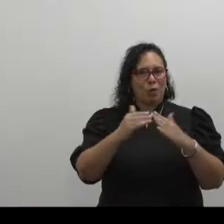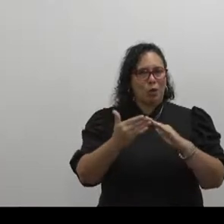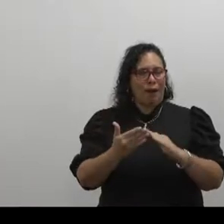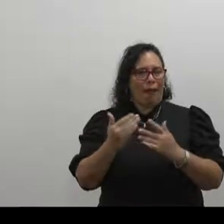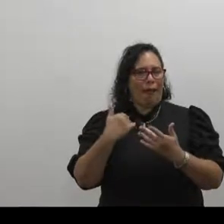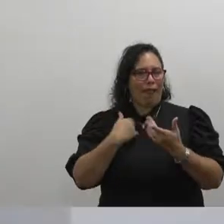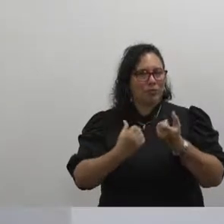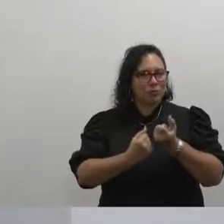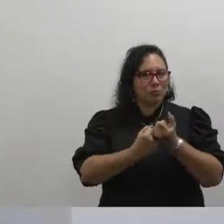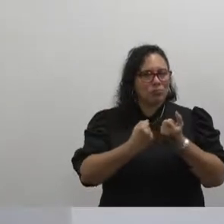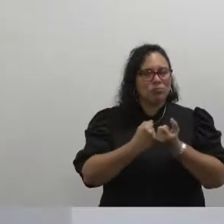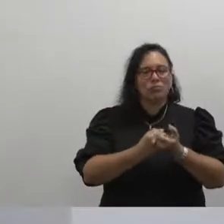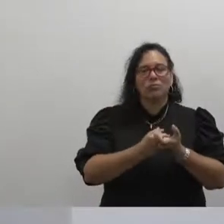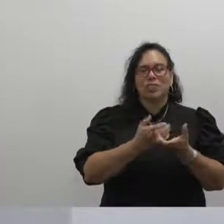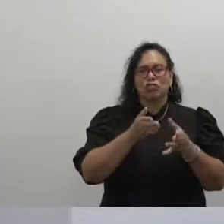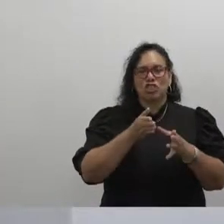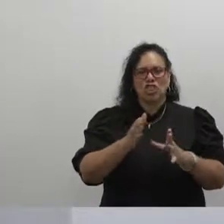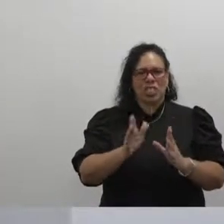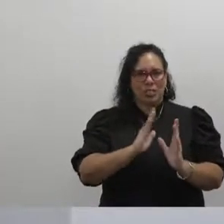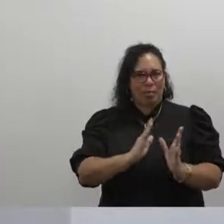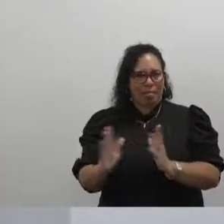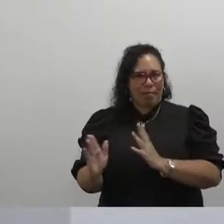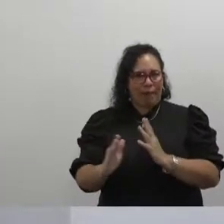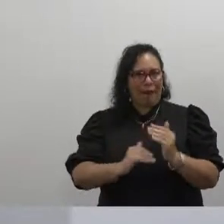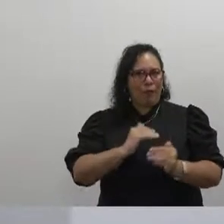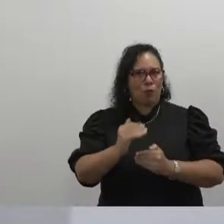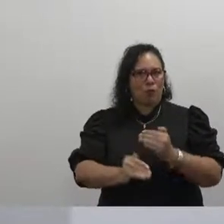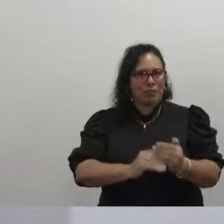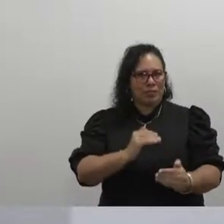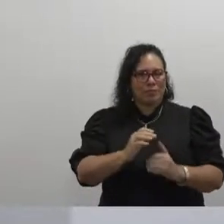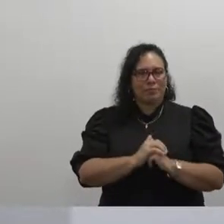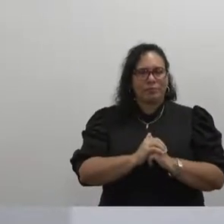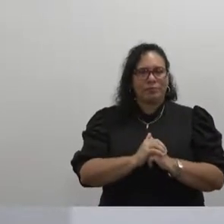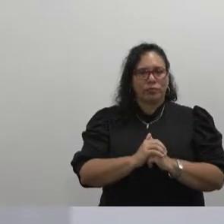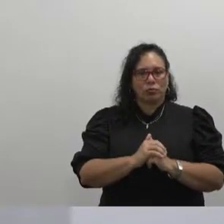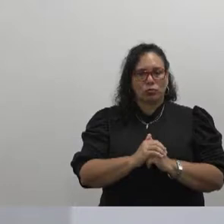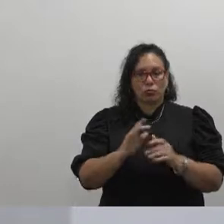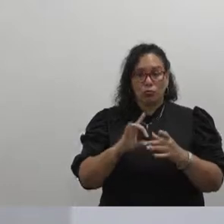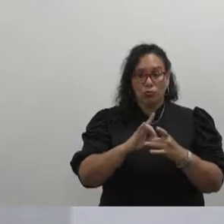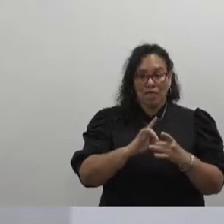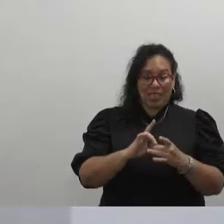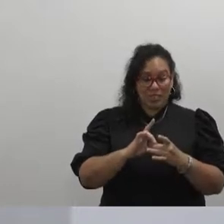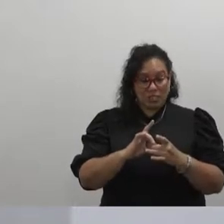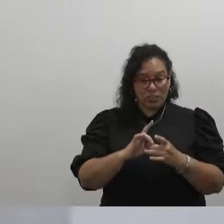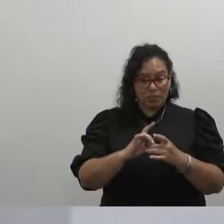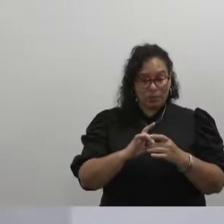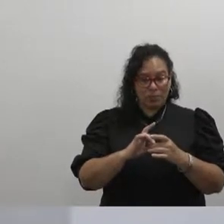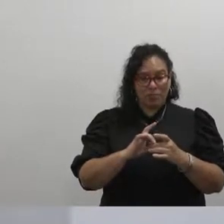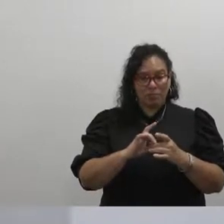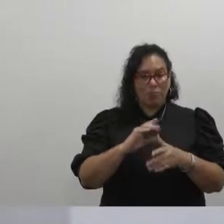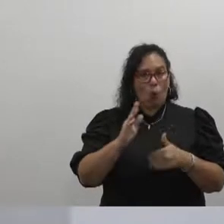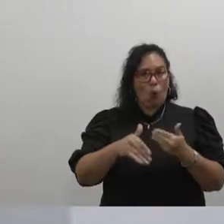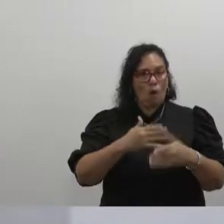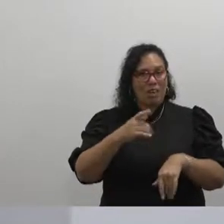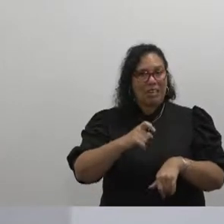bàn to tới căn xã hạ cung nợ bị đại dương chỉ chế âm bị đâm nai cả tẹ tôn nâng giúp tật xa